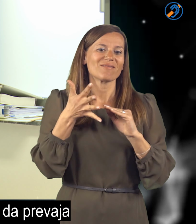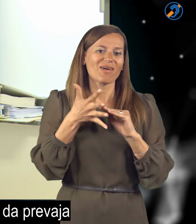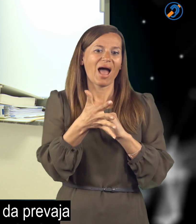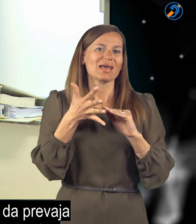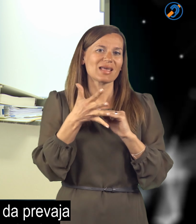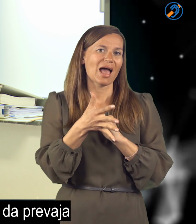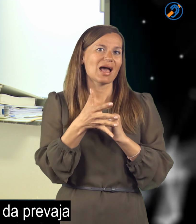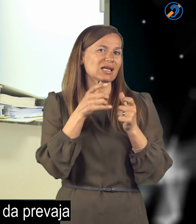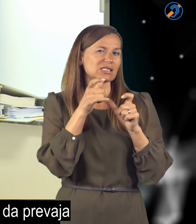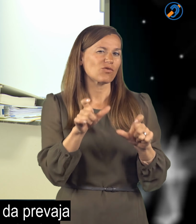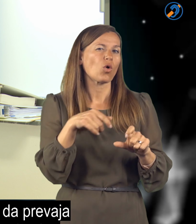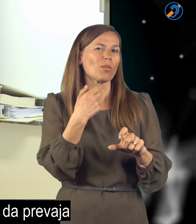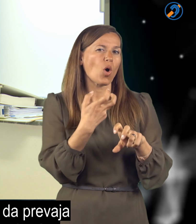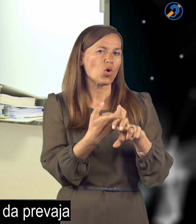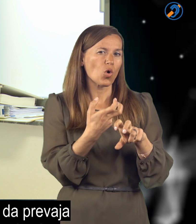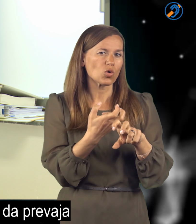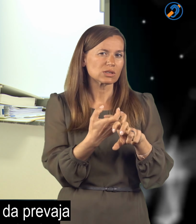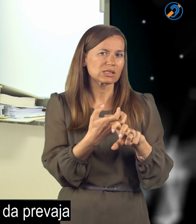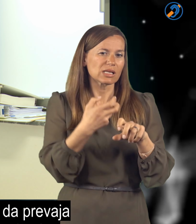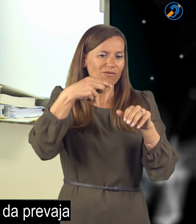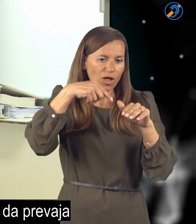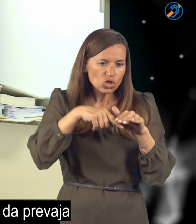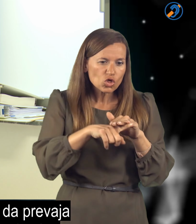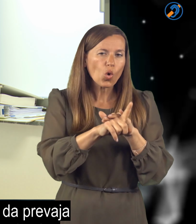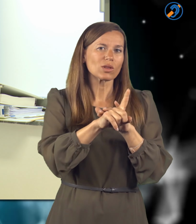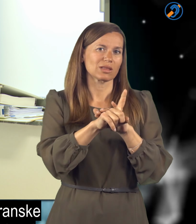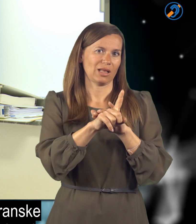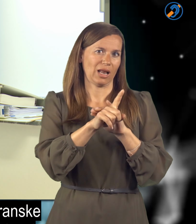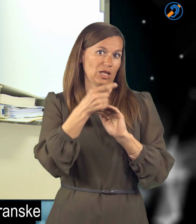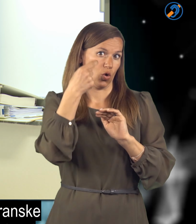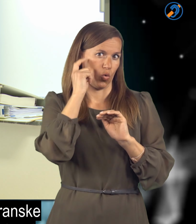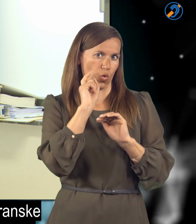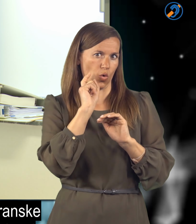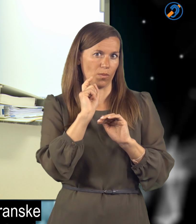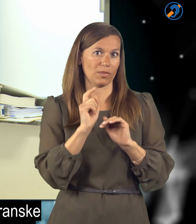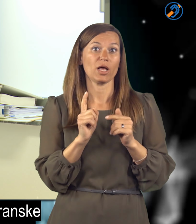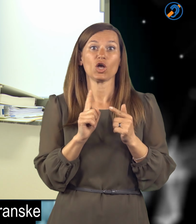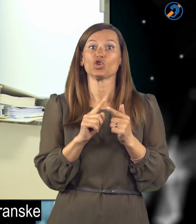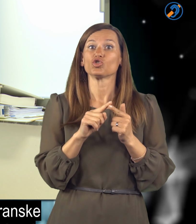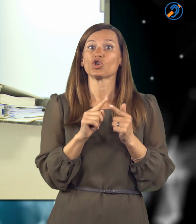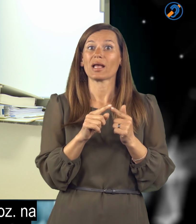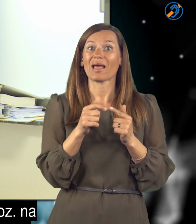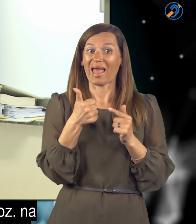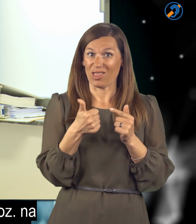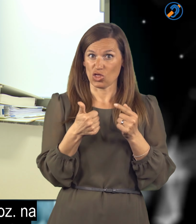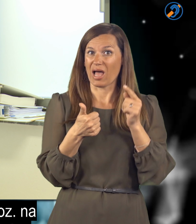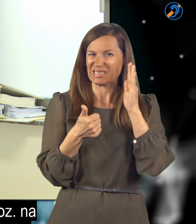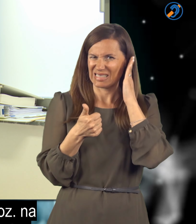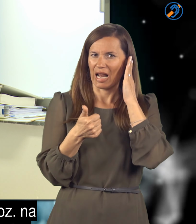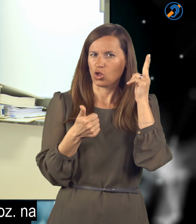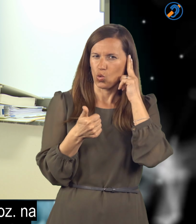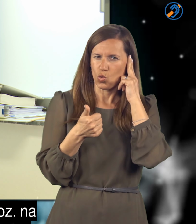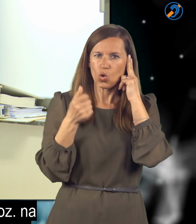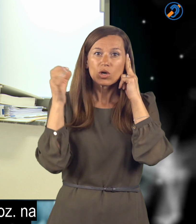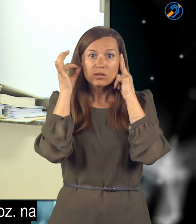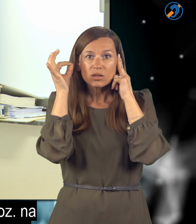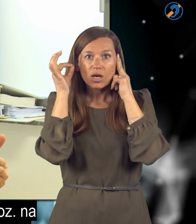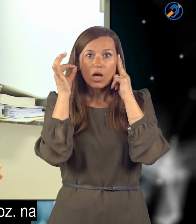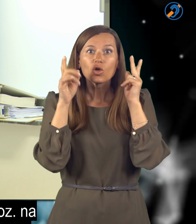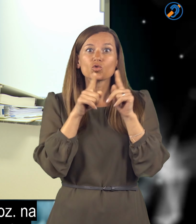prevaja zvok po kosti v notranje uho. V primeru enostransko gluhosti celo po kosti na drugo